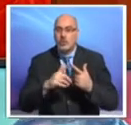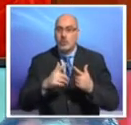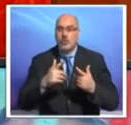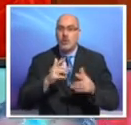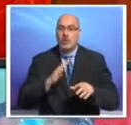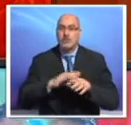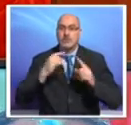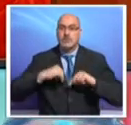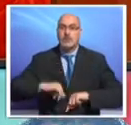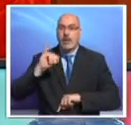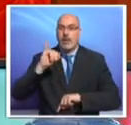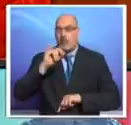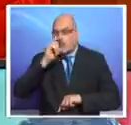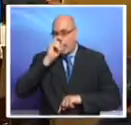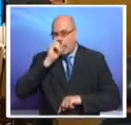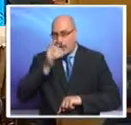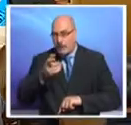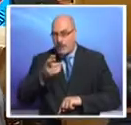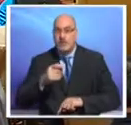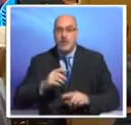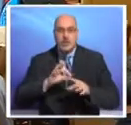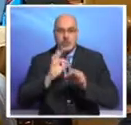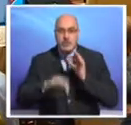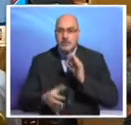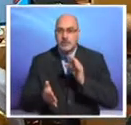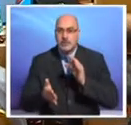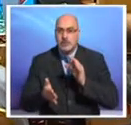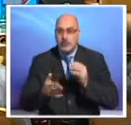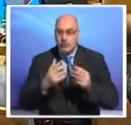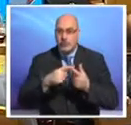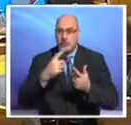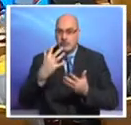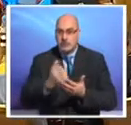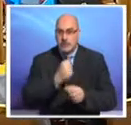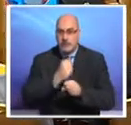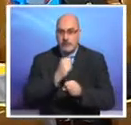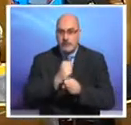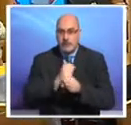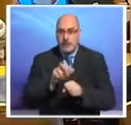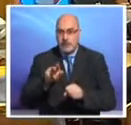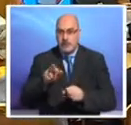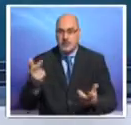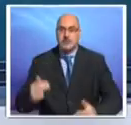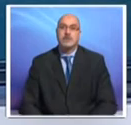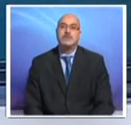وزراء الداخلية العرب وبالنتائج الجلية التي بلغها في العمل العربي المشترك.